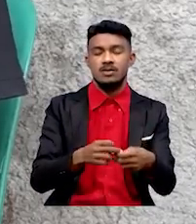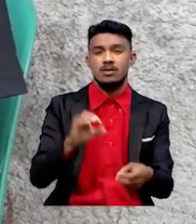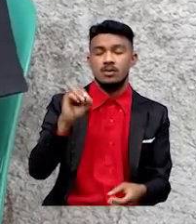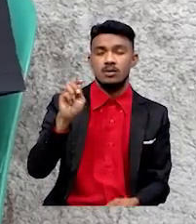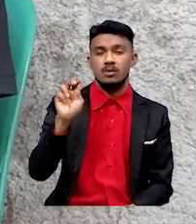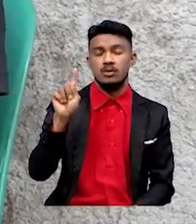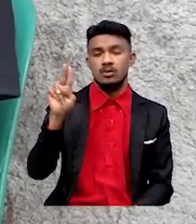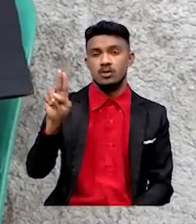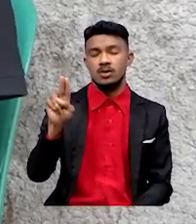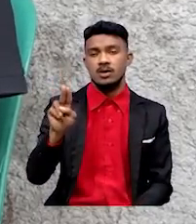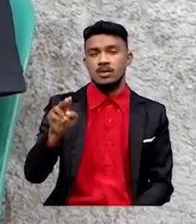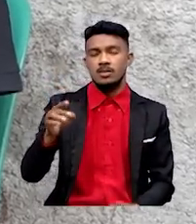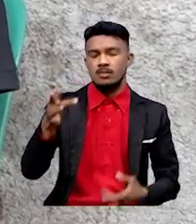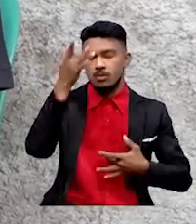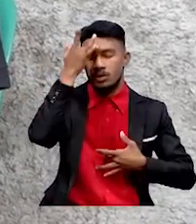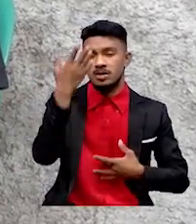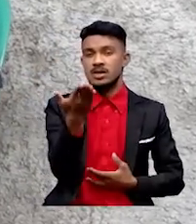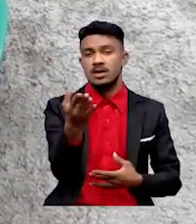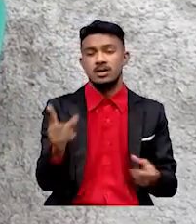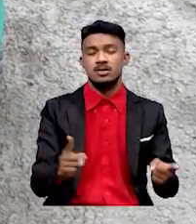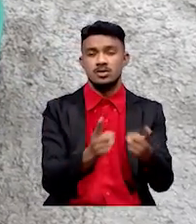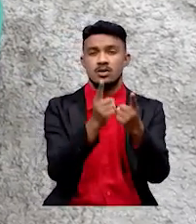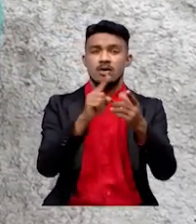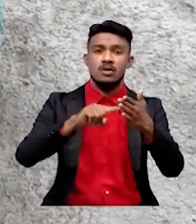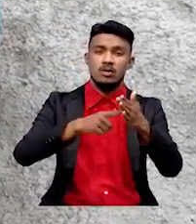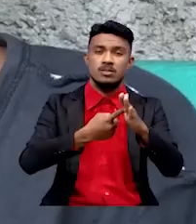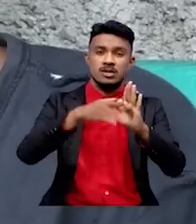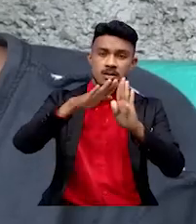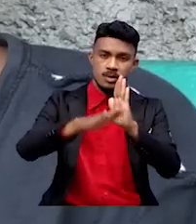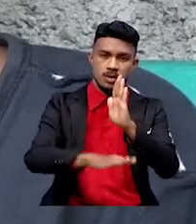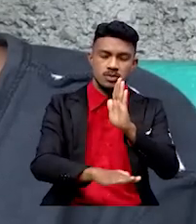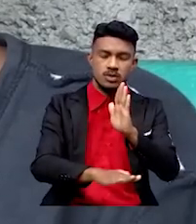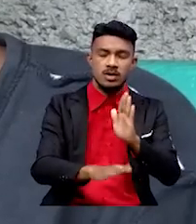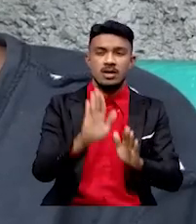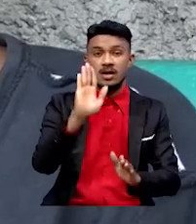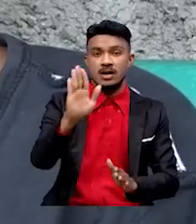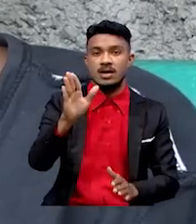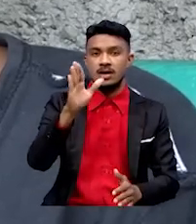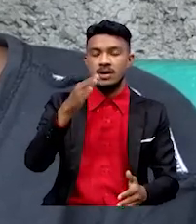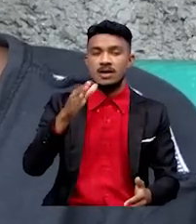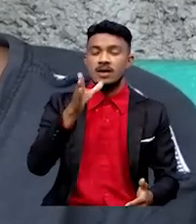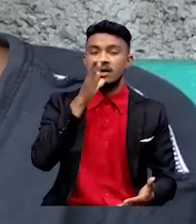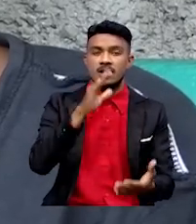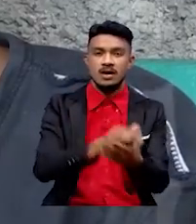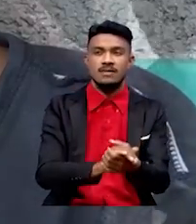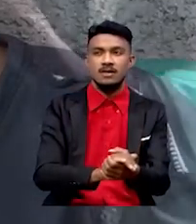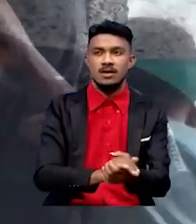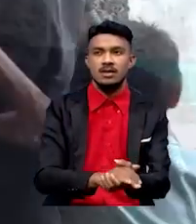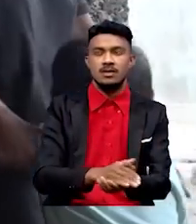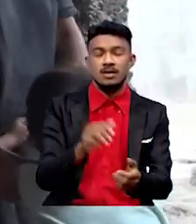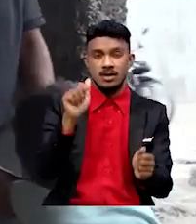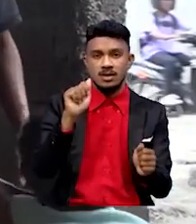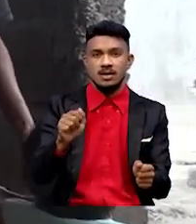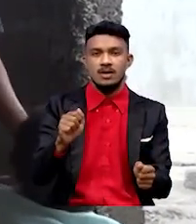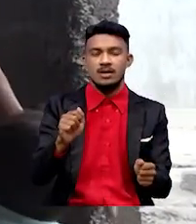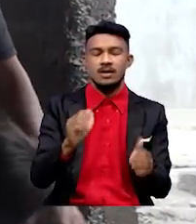moras ne bene sofre. Começa a menos ona ne caben lena ne esperança. Tamba